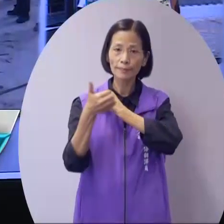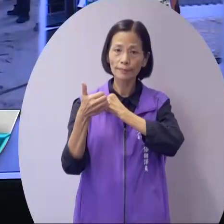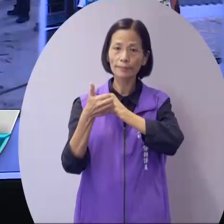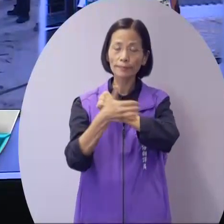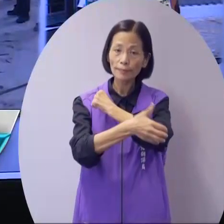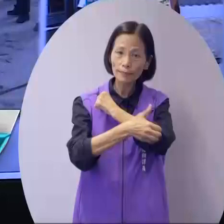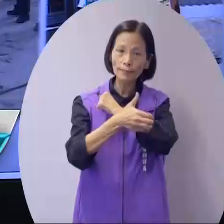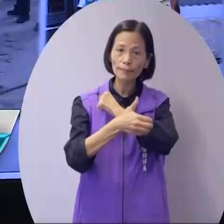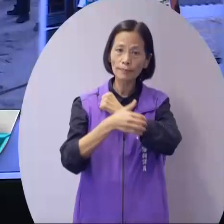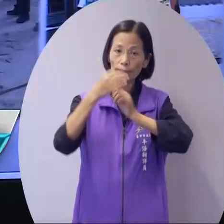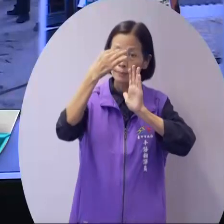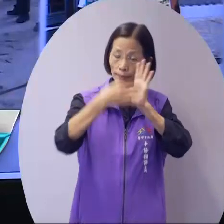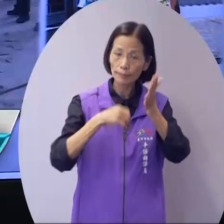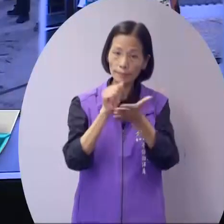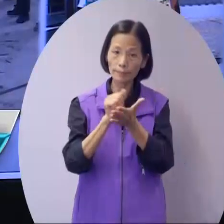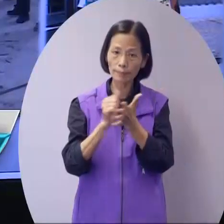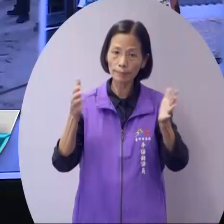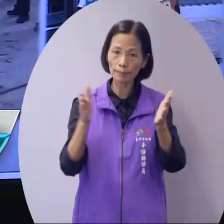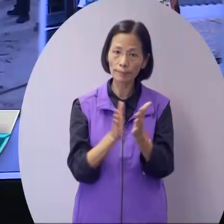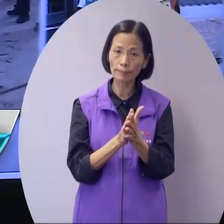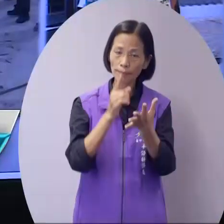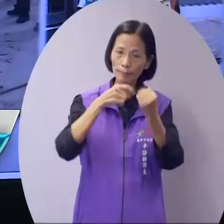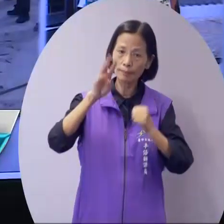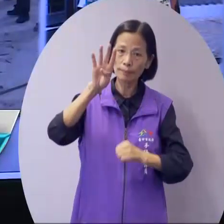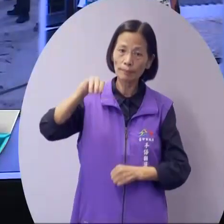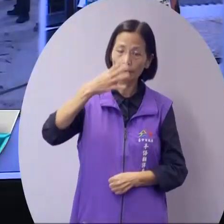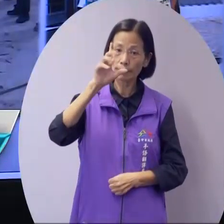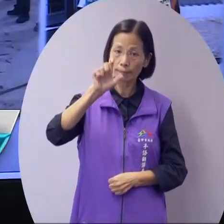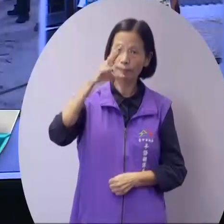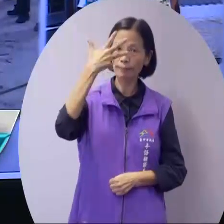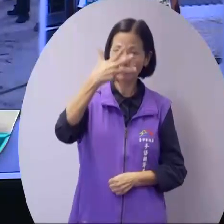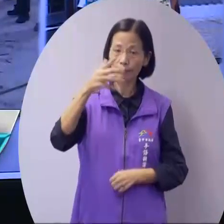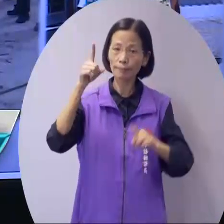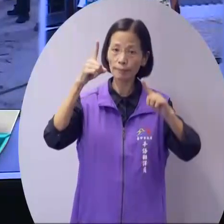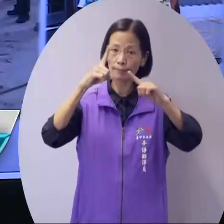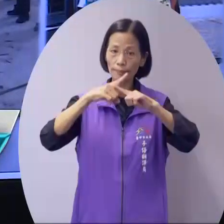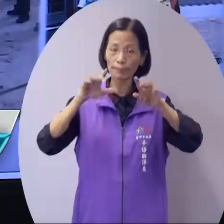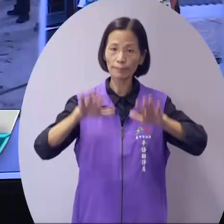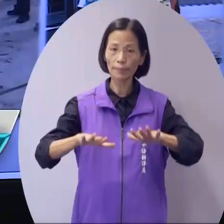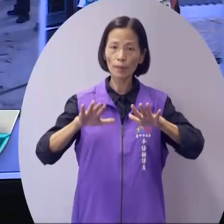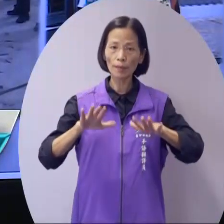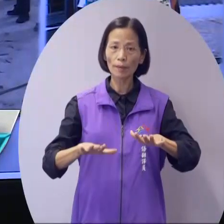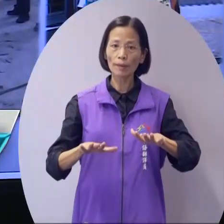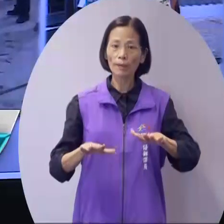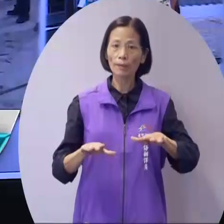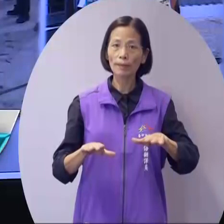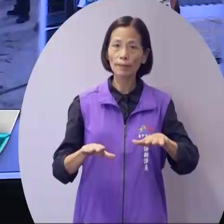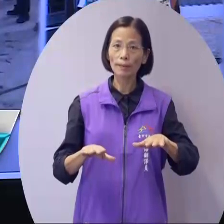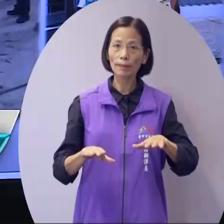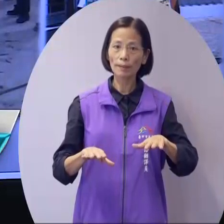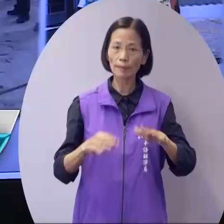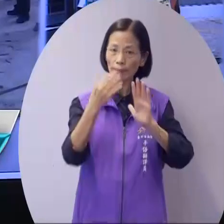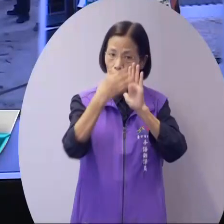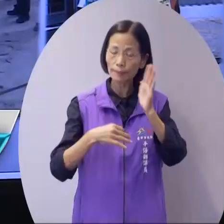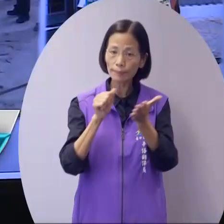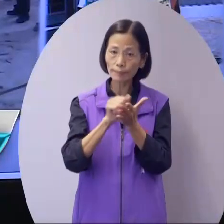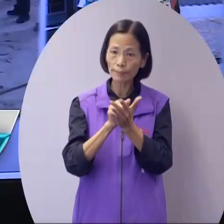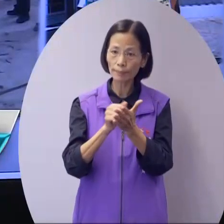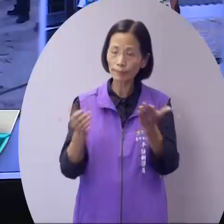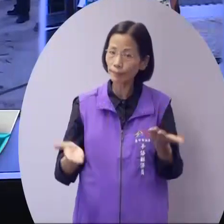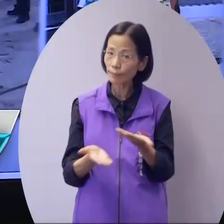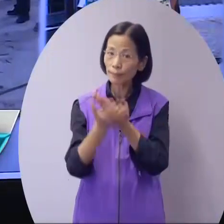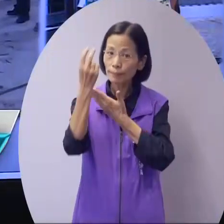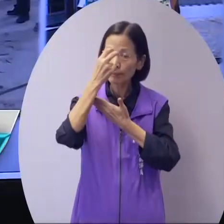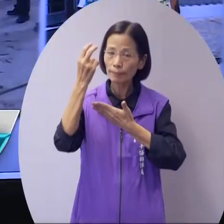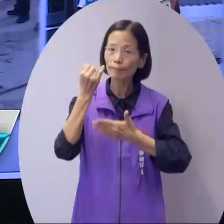在。照册一共有468位，那目前呢也提供业署来审核，那核定以后